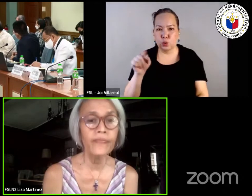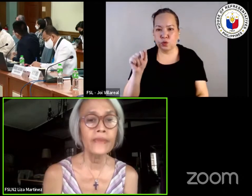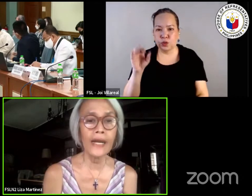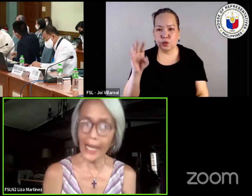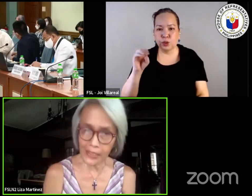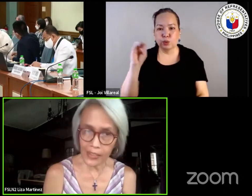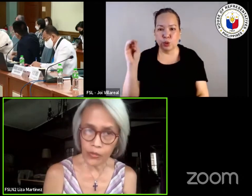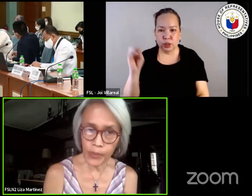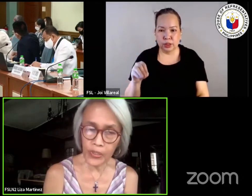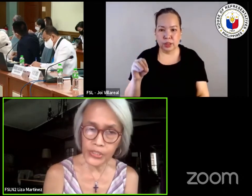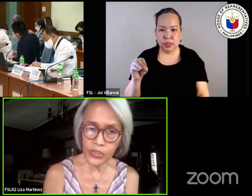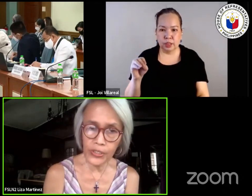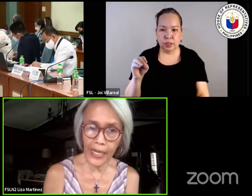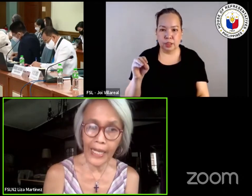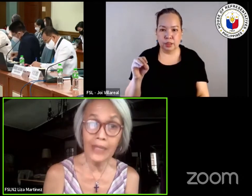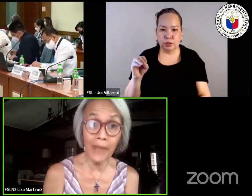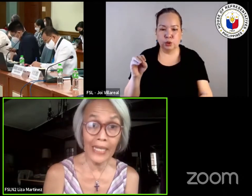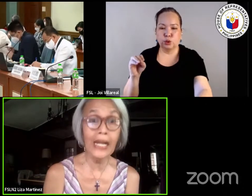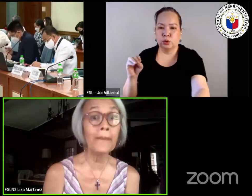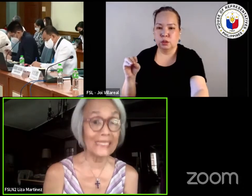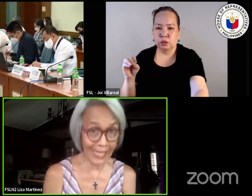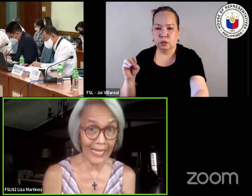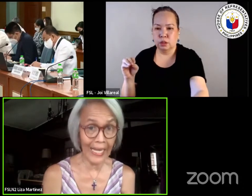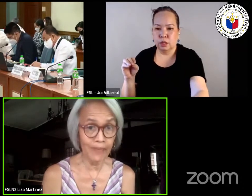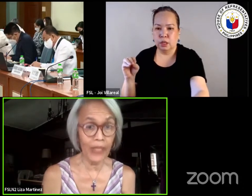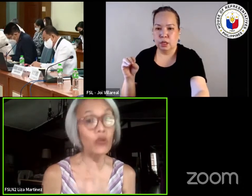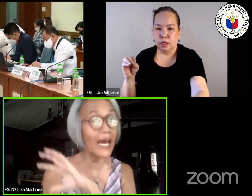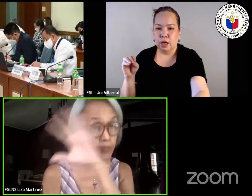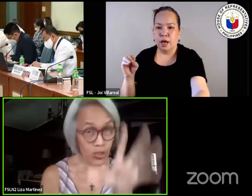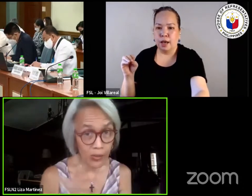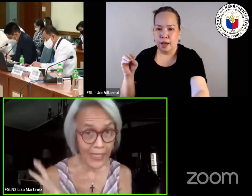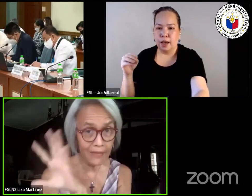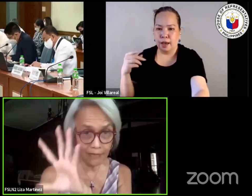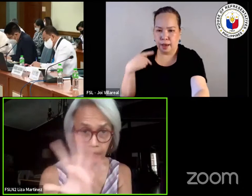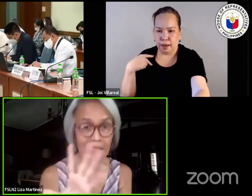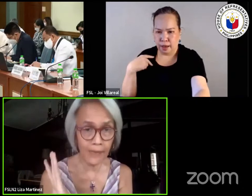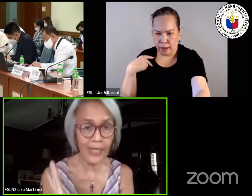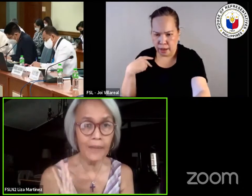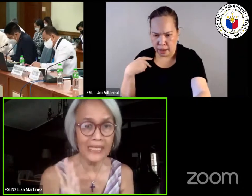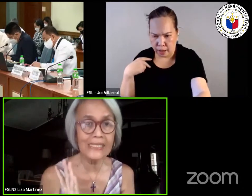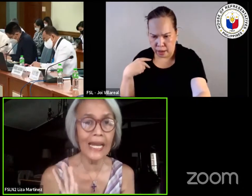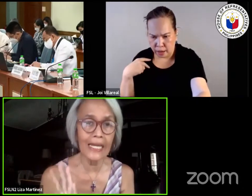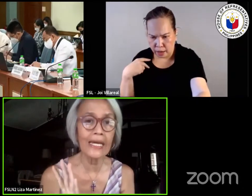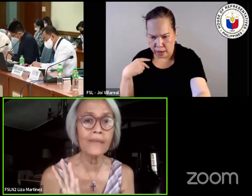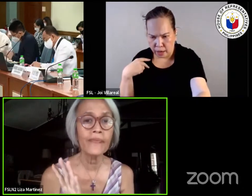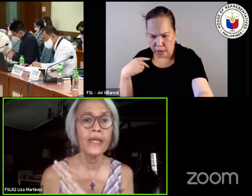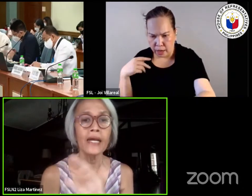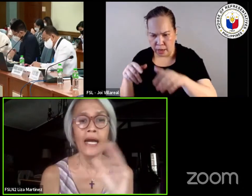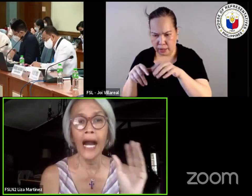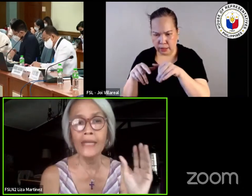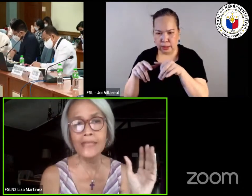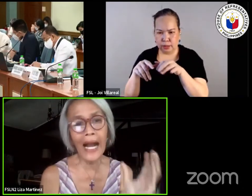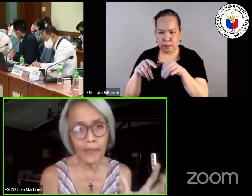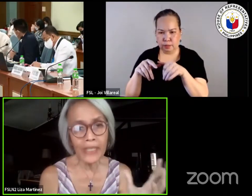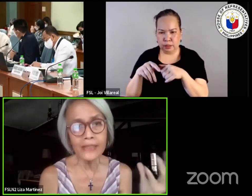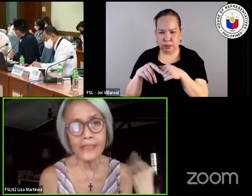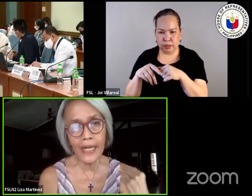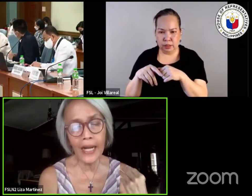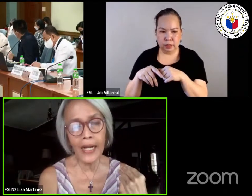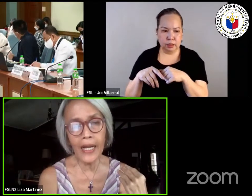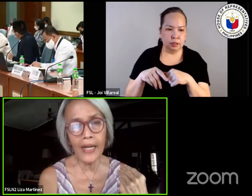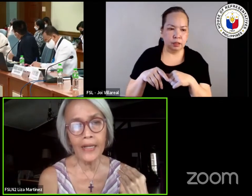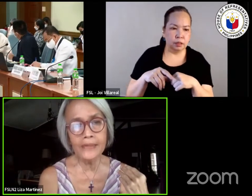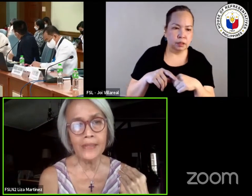10-15% ng kahit anong populasyon ay may kapansanan. Pero lahat po ito may iba't ibang kapansanan. Sa